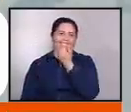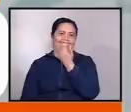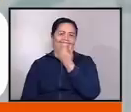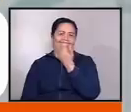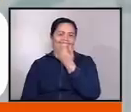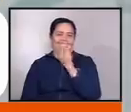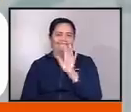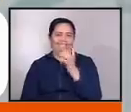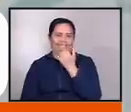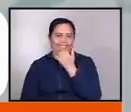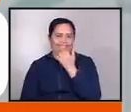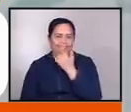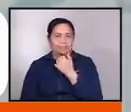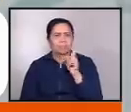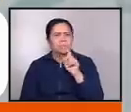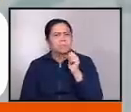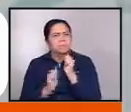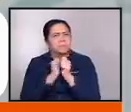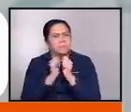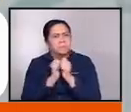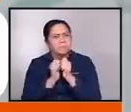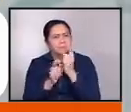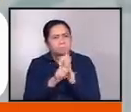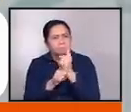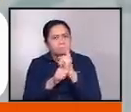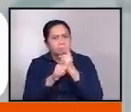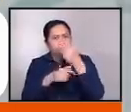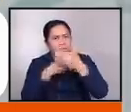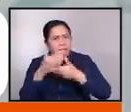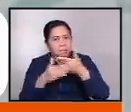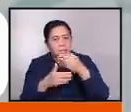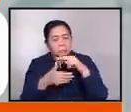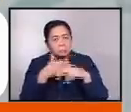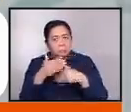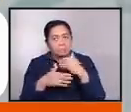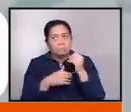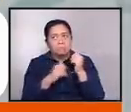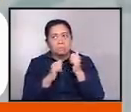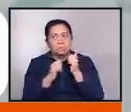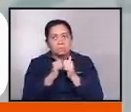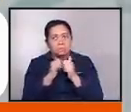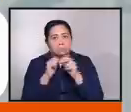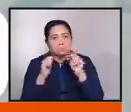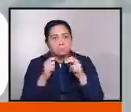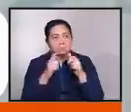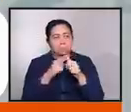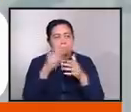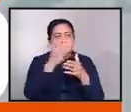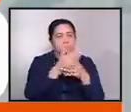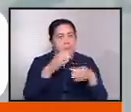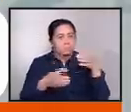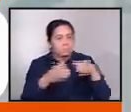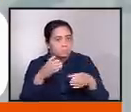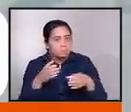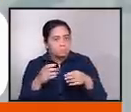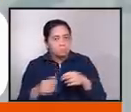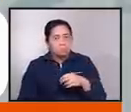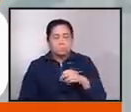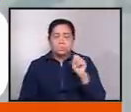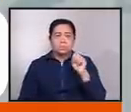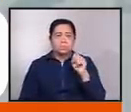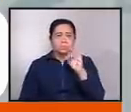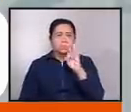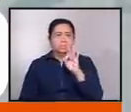That's very illegal. Ano ibig sabihin, sir, ng appropriate proceeding? Would that mean na kailangan pupunta sa korte? Oh,